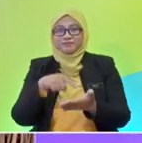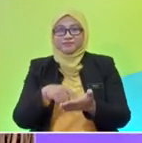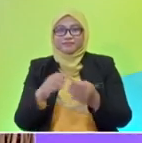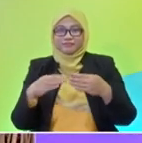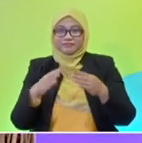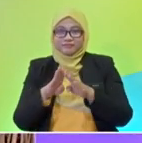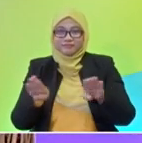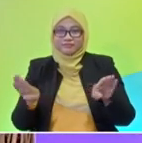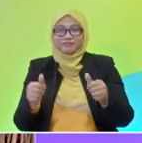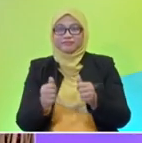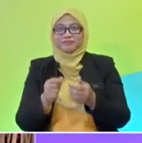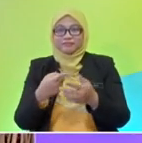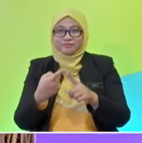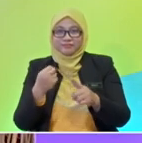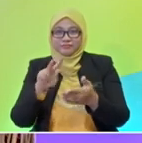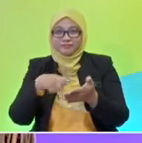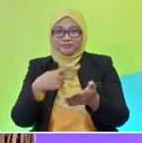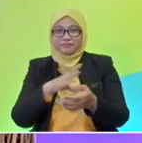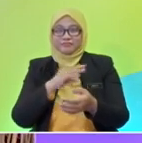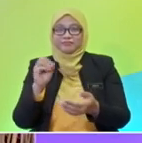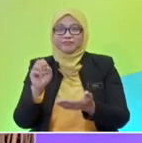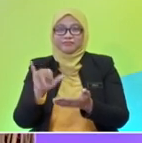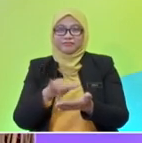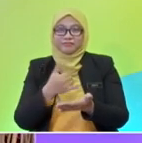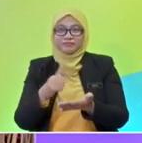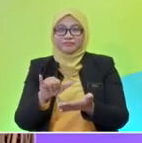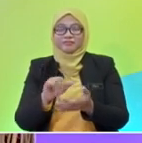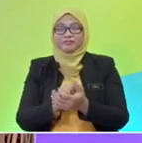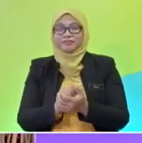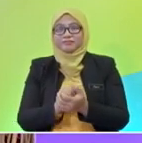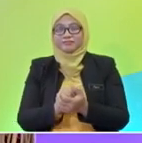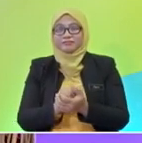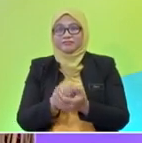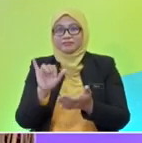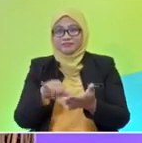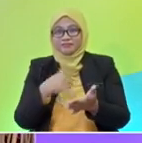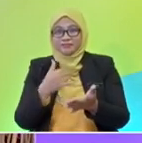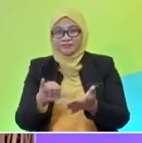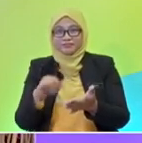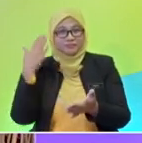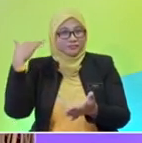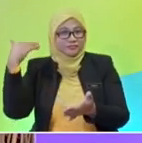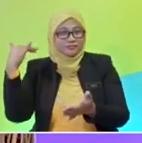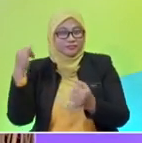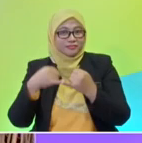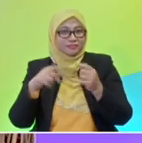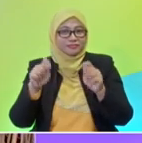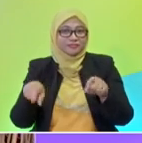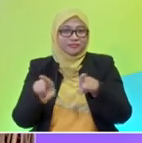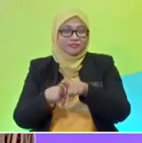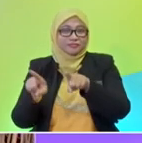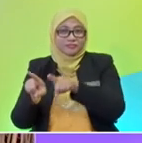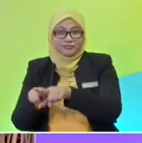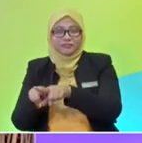dengan pantun dan juga syair. Okey, kalau syair suku kata akhirnya ataupun bunyi akhirnya mesti sama. Keempat-empatnya mesti